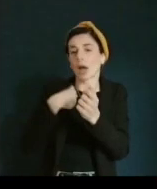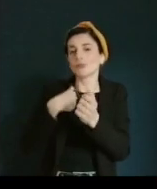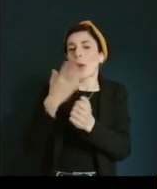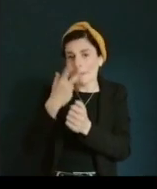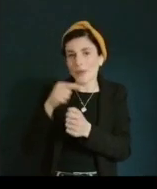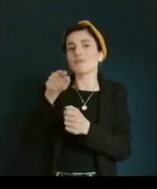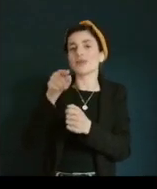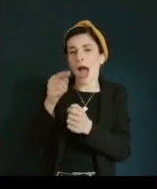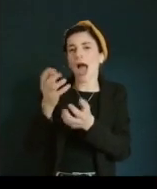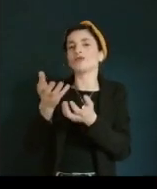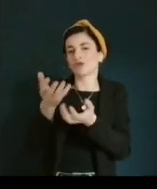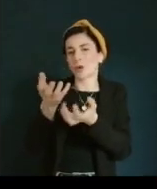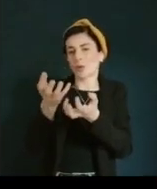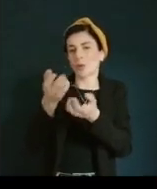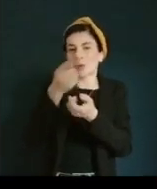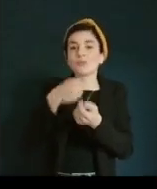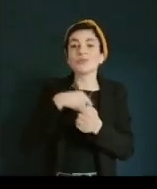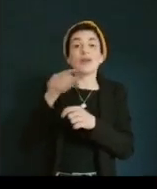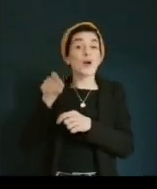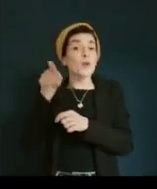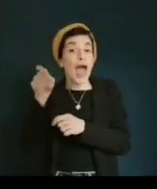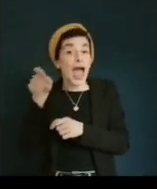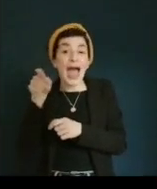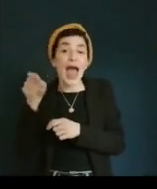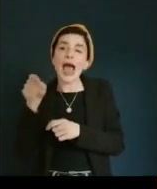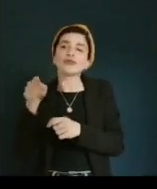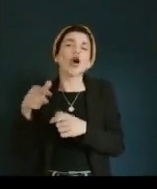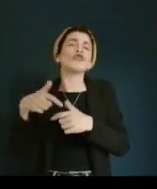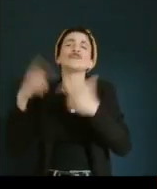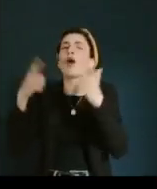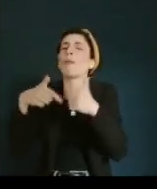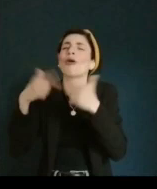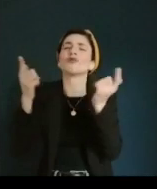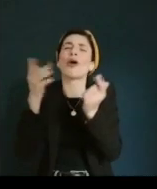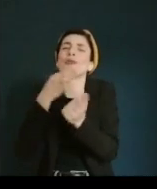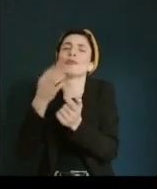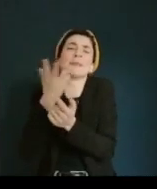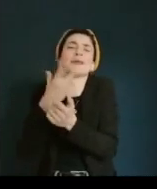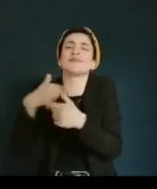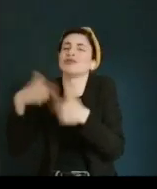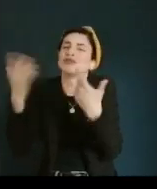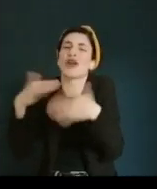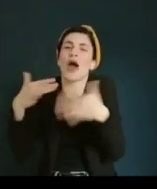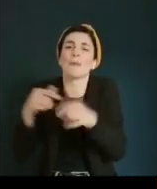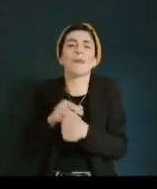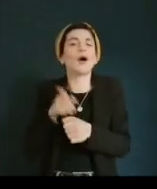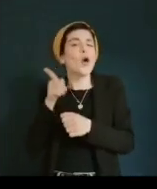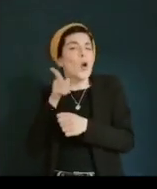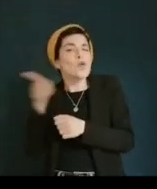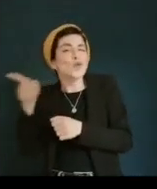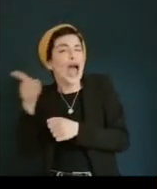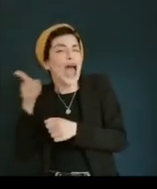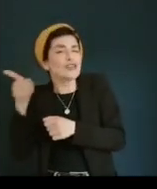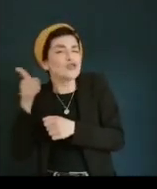piacciono molto anche i pani ben cotti. Poi questo qua è troppo carino, mi piace troppo e devo dire